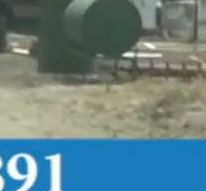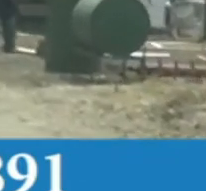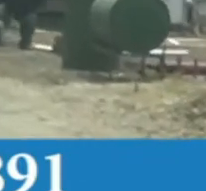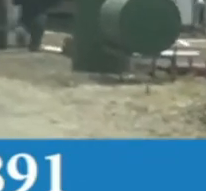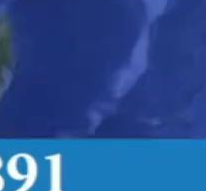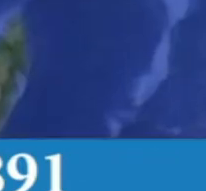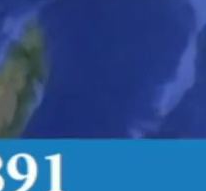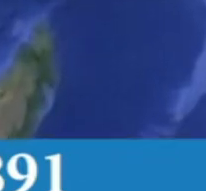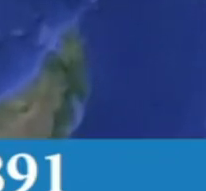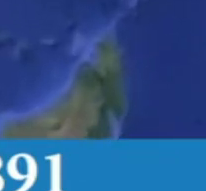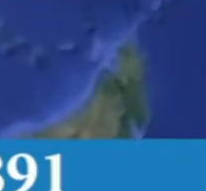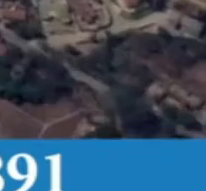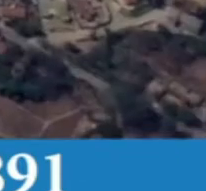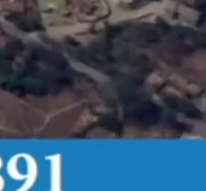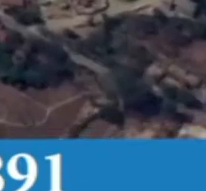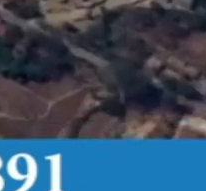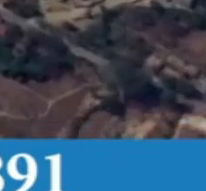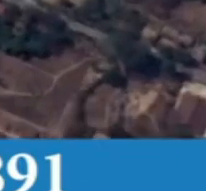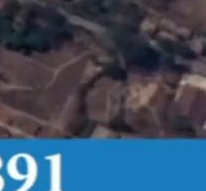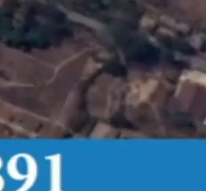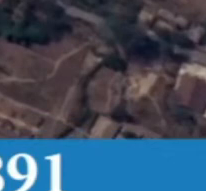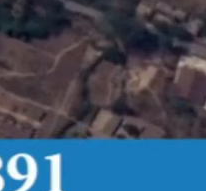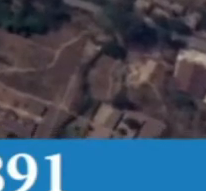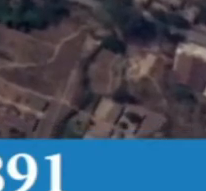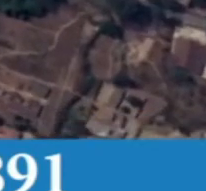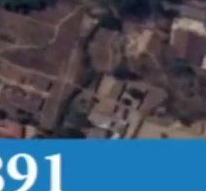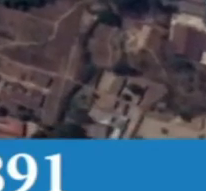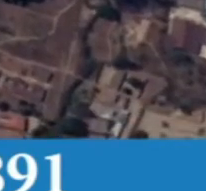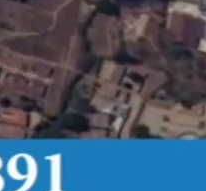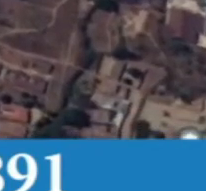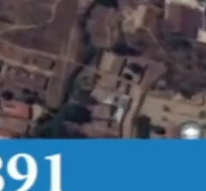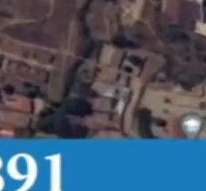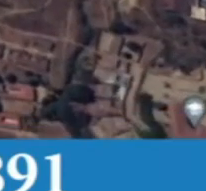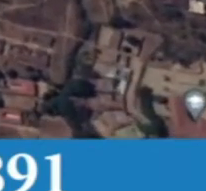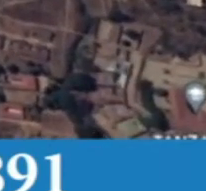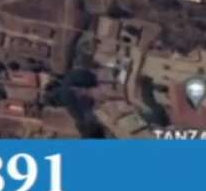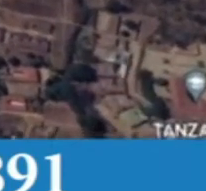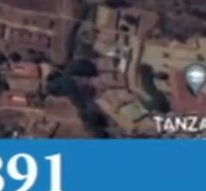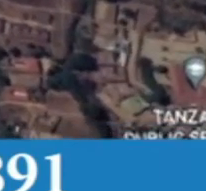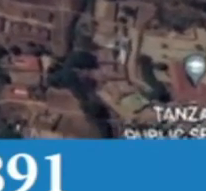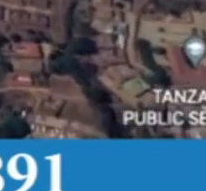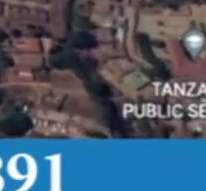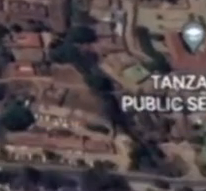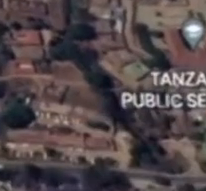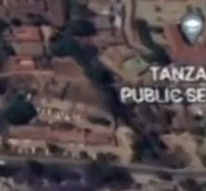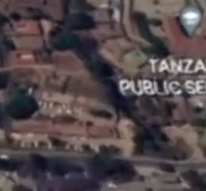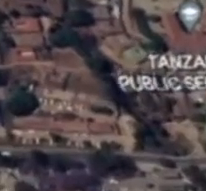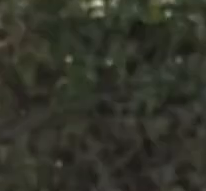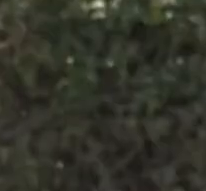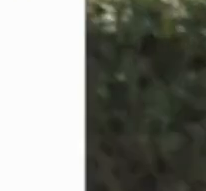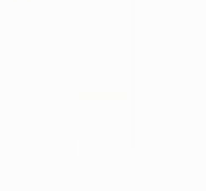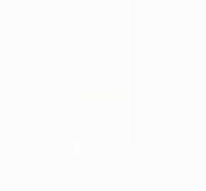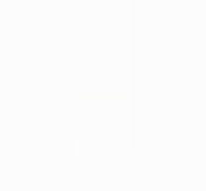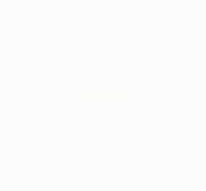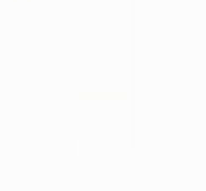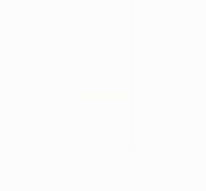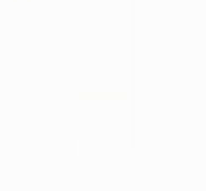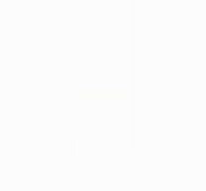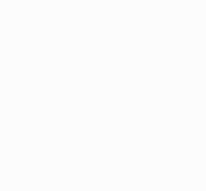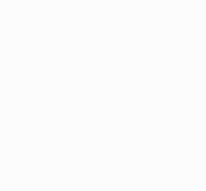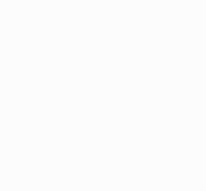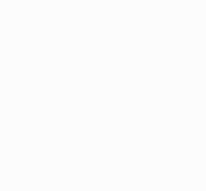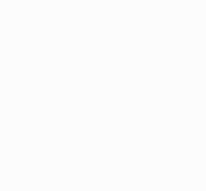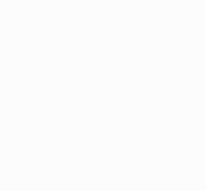John Mwakangale, Uyole, Mbeya mjini kwa ajili ya kutangaza biashara zako. Na kauli mbiu ya mwaka huu ni